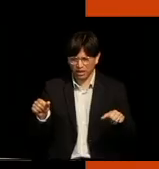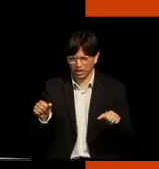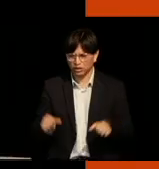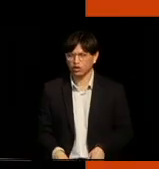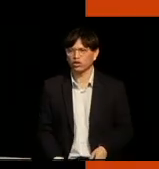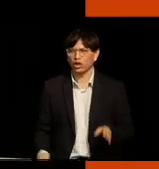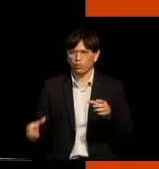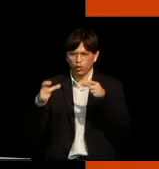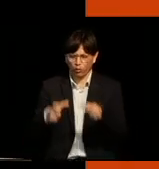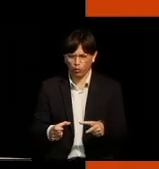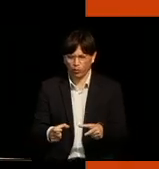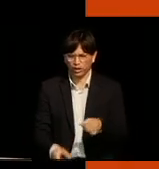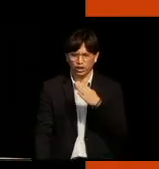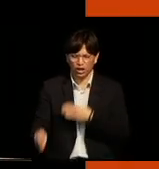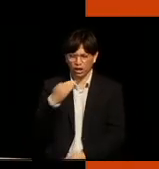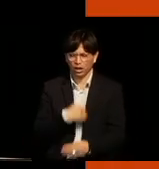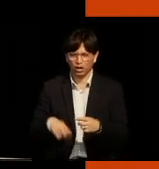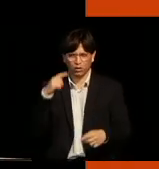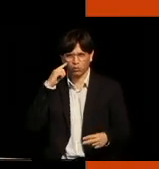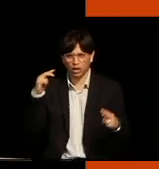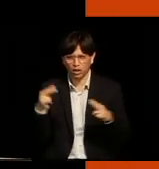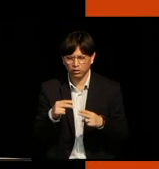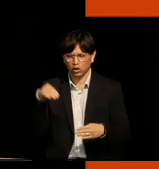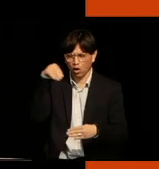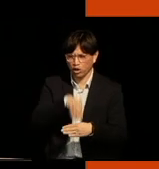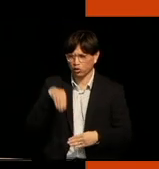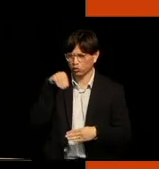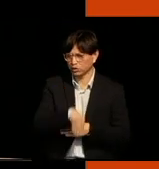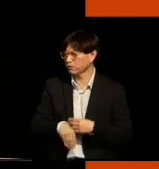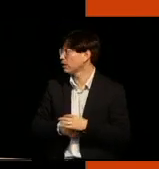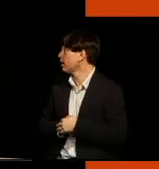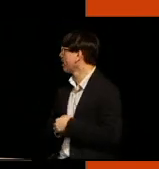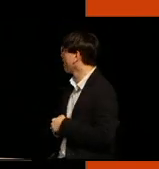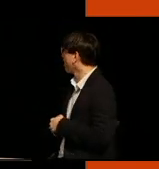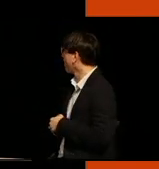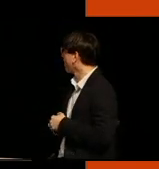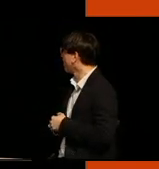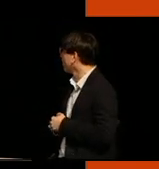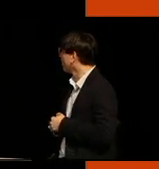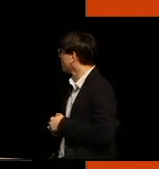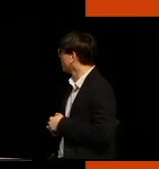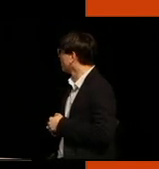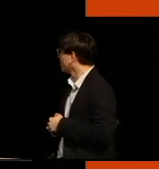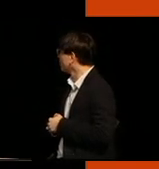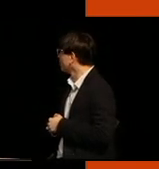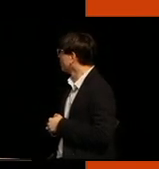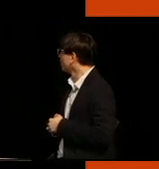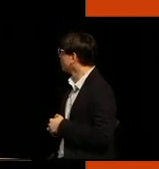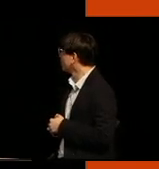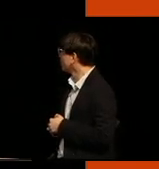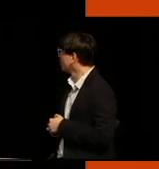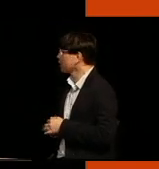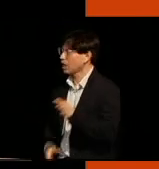indicazioni per una relazionalità inclusiva qualche nota sui disturbi evolutivi specifici e